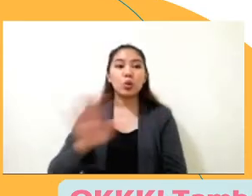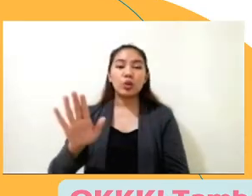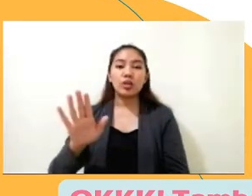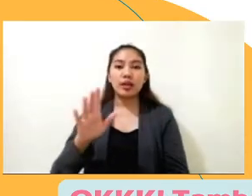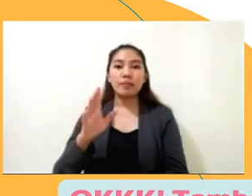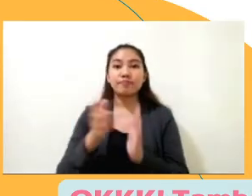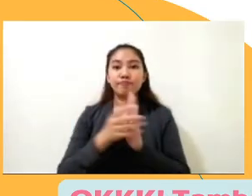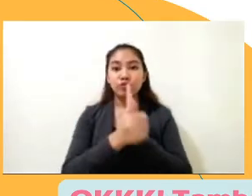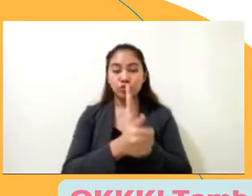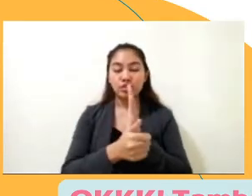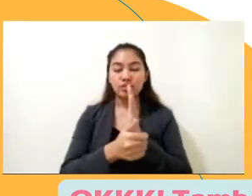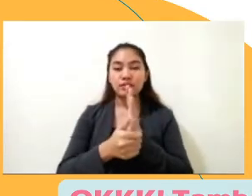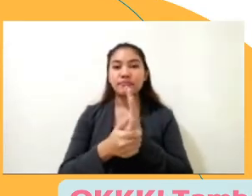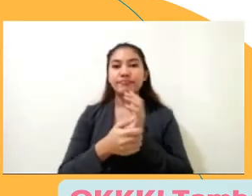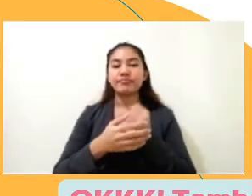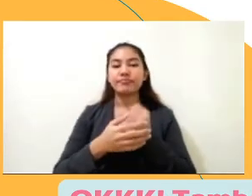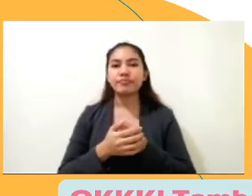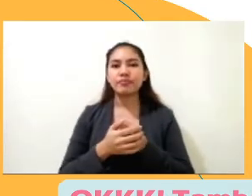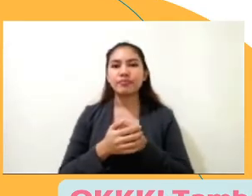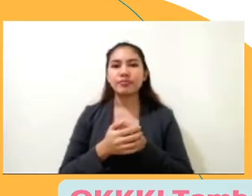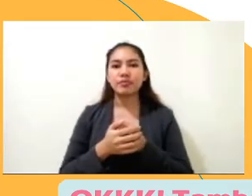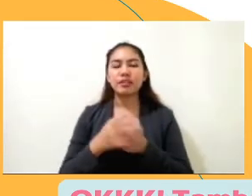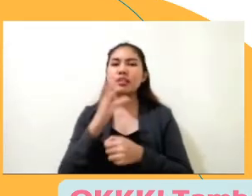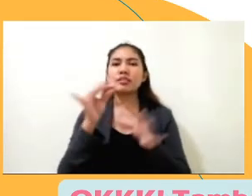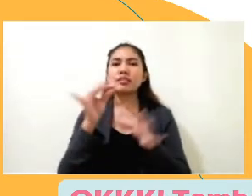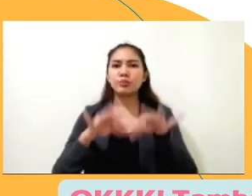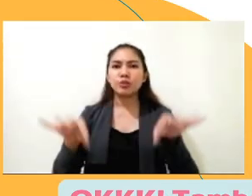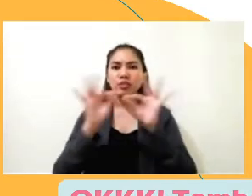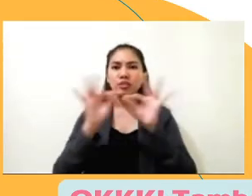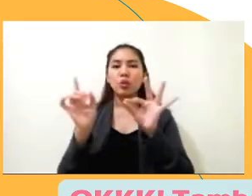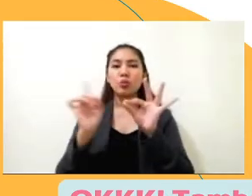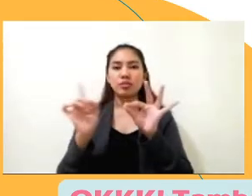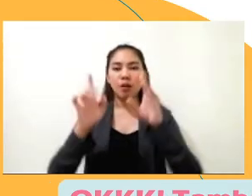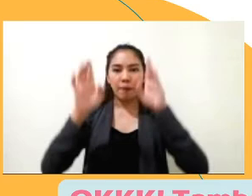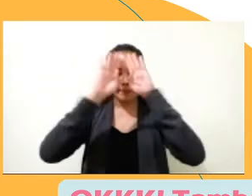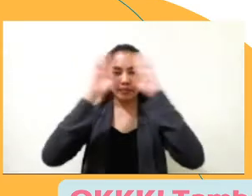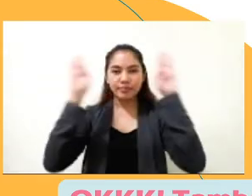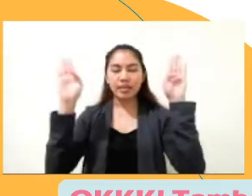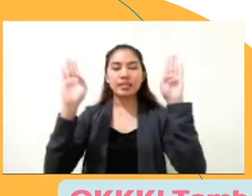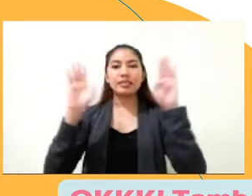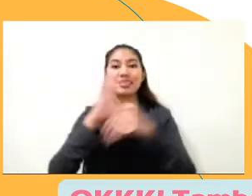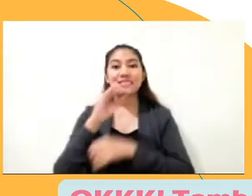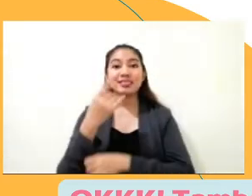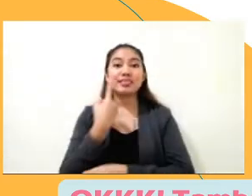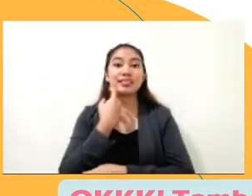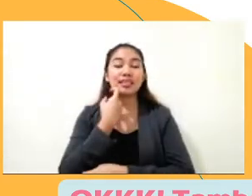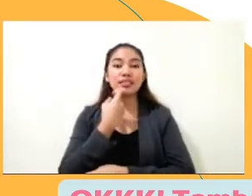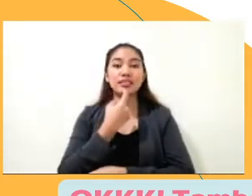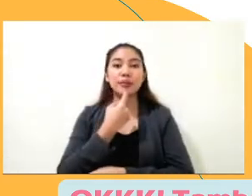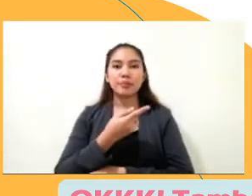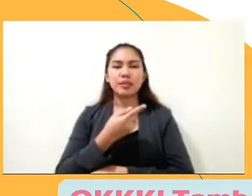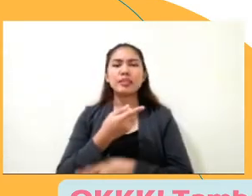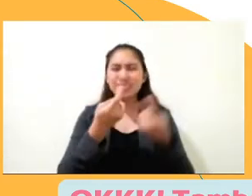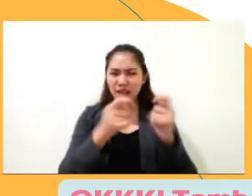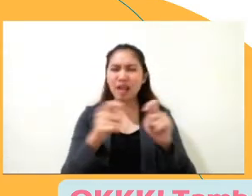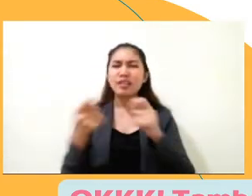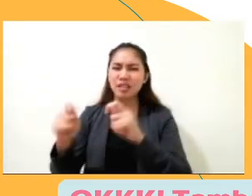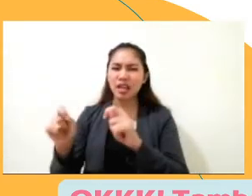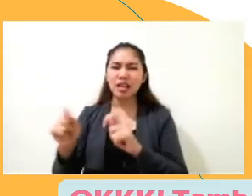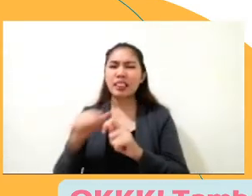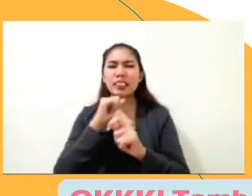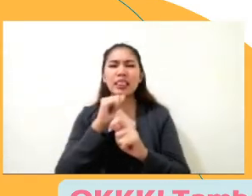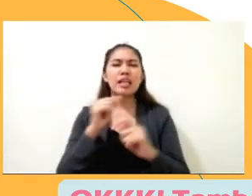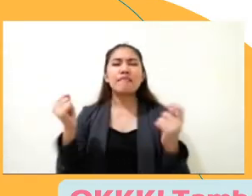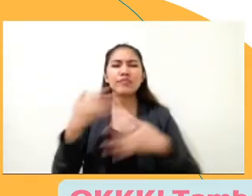years. At mahalaga yung pagkakaroon ng open mind. At saka yung sabi ni Kuya Brian na magsubok ka lang, no? Huwag kang matakot,